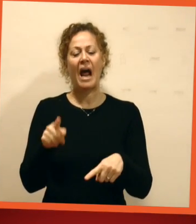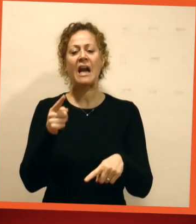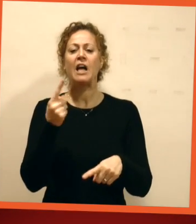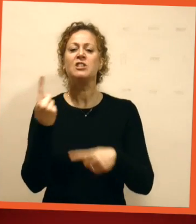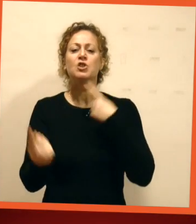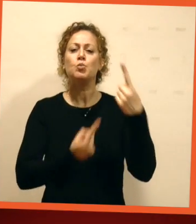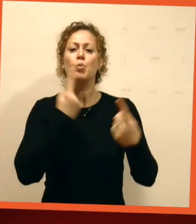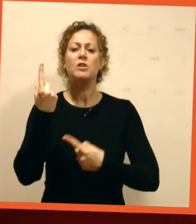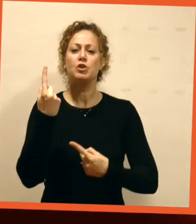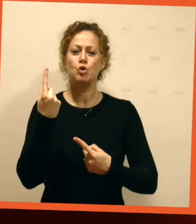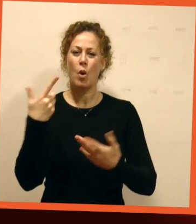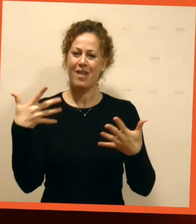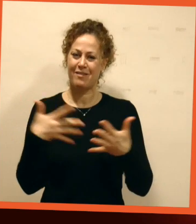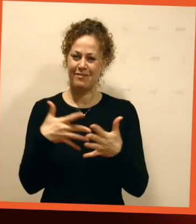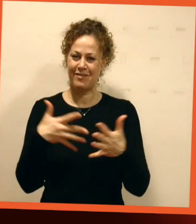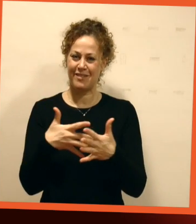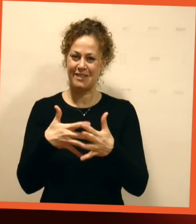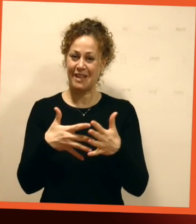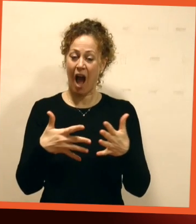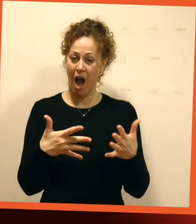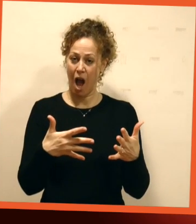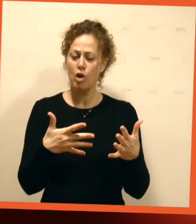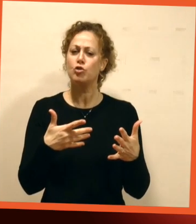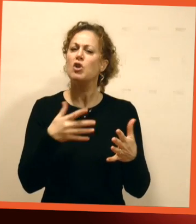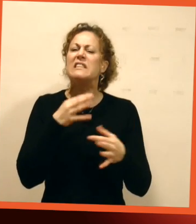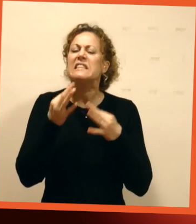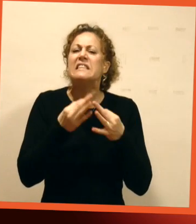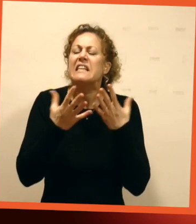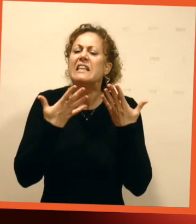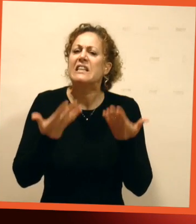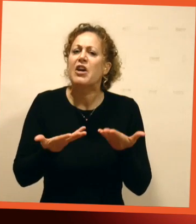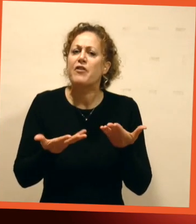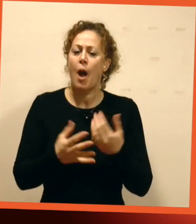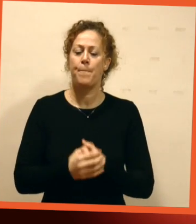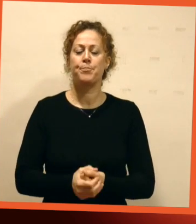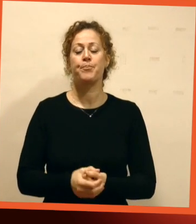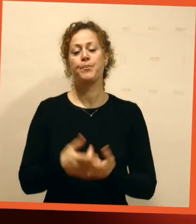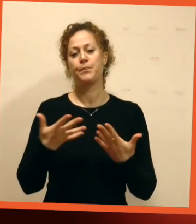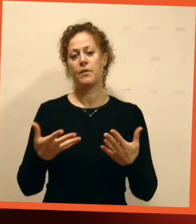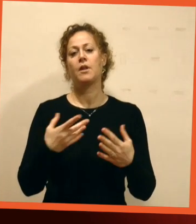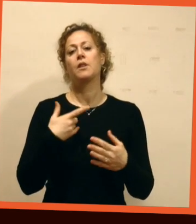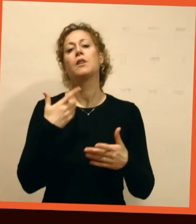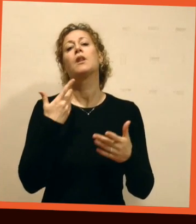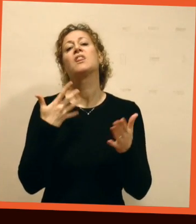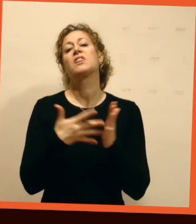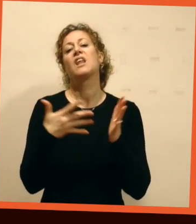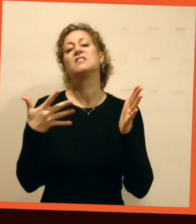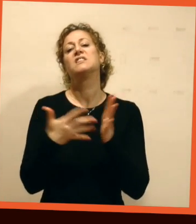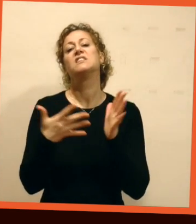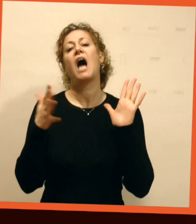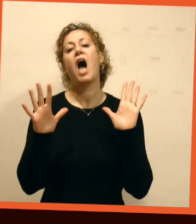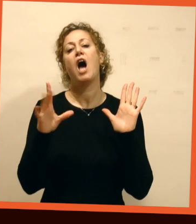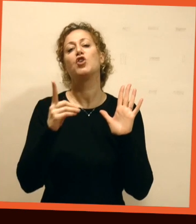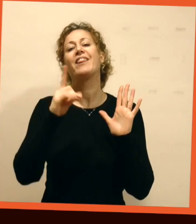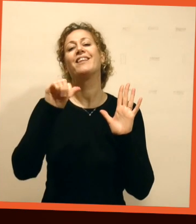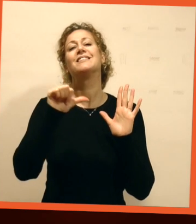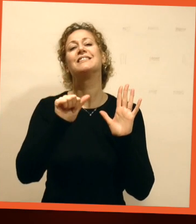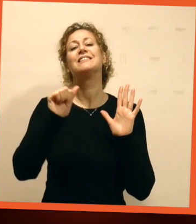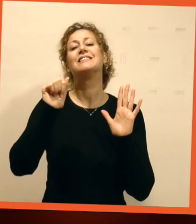disagio. Certo. In che senso questo? Allora, il disagio, la radice del disagio